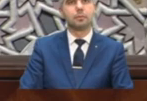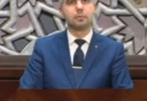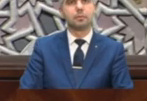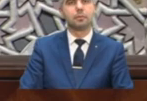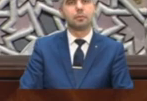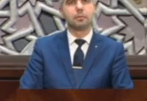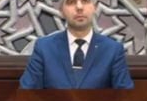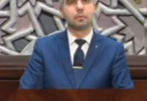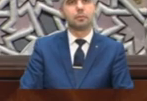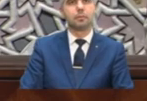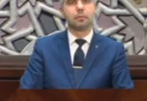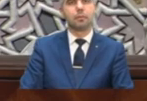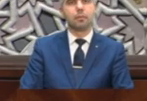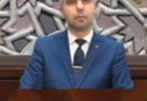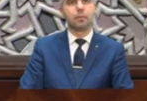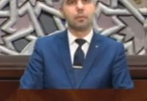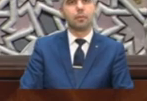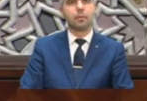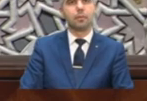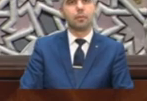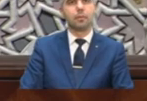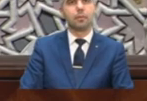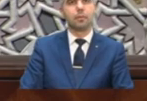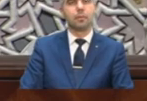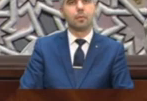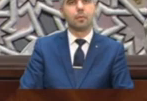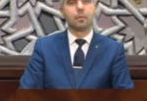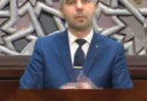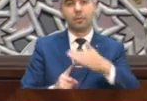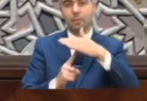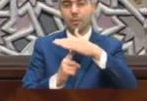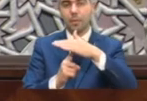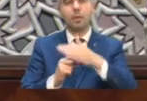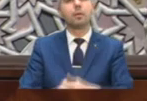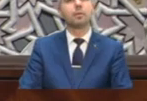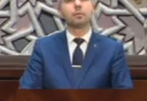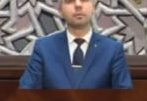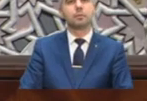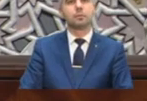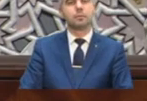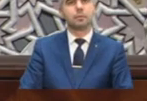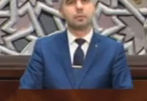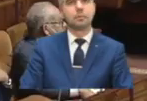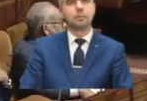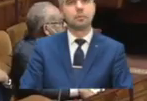شكرا السيدة الرئيسة. نقطة نظام سير الجلسة وتطبيق مقتضيات نظام الداخل. تفضل السيد النائب